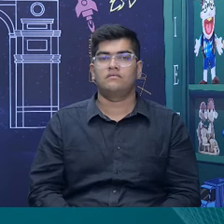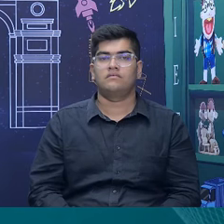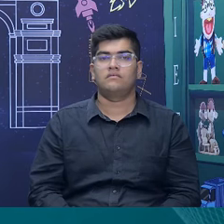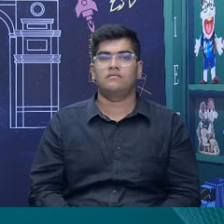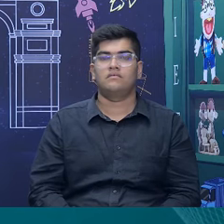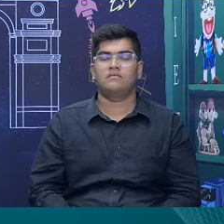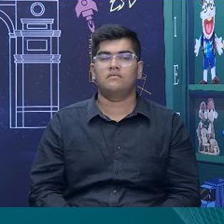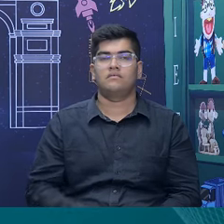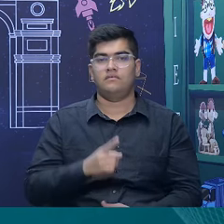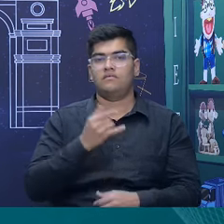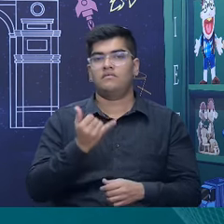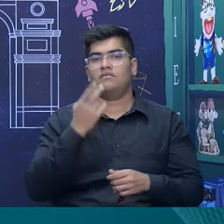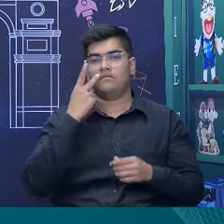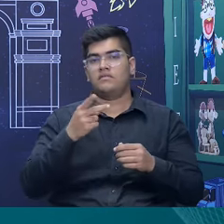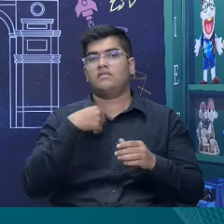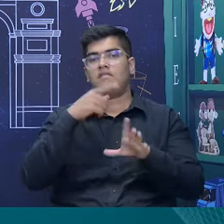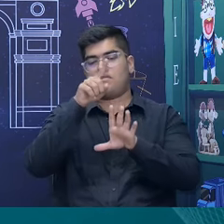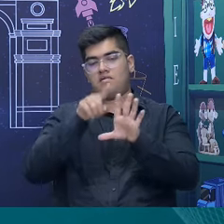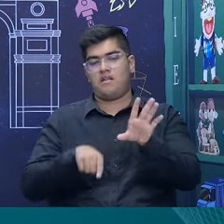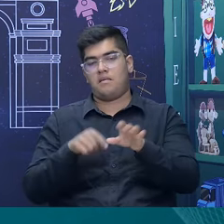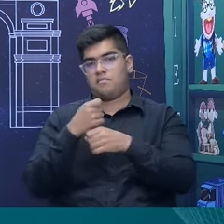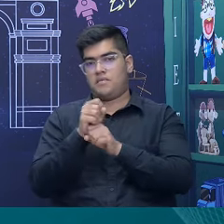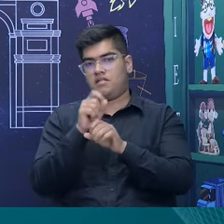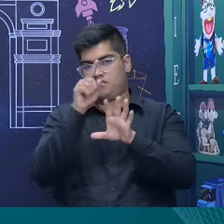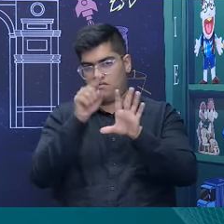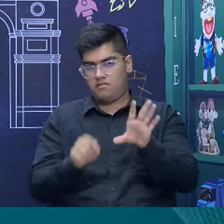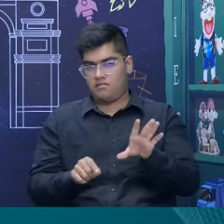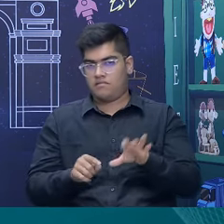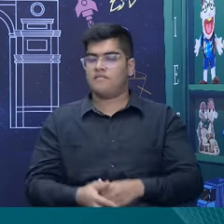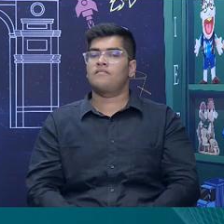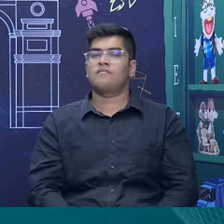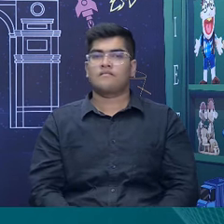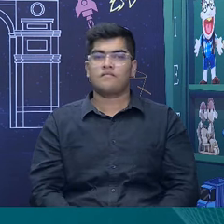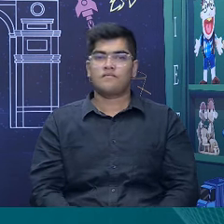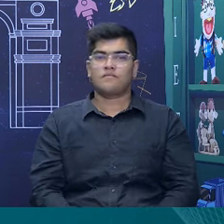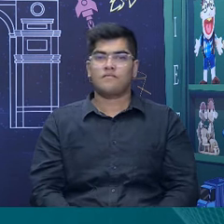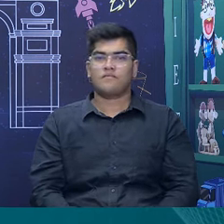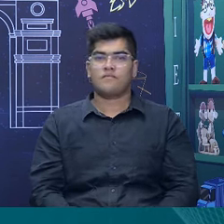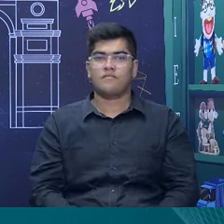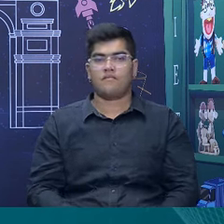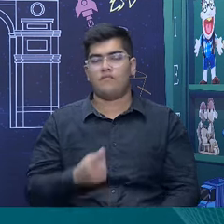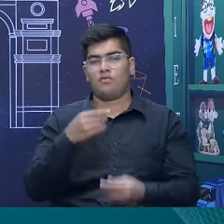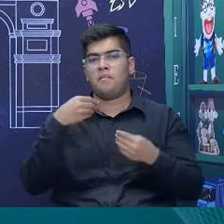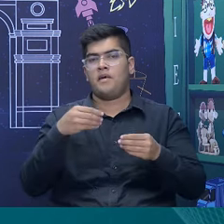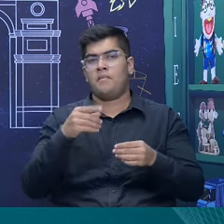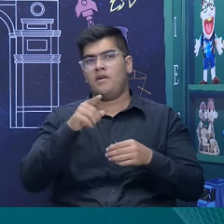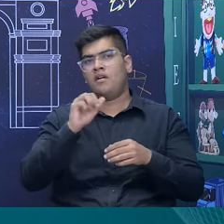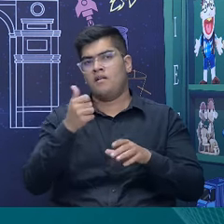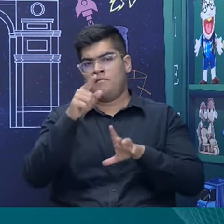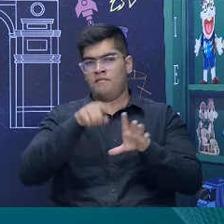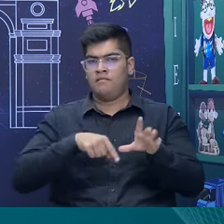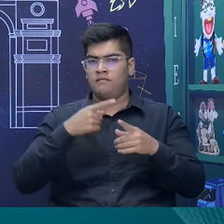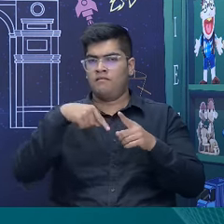हैं हम यहां पर एक परपेंडिकुलर ड्रा करते हैं आप गत्ते पर एक परपेंडिकुलर बनाने की कोशिश